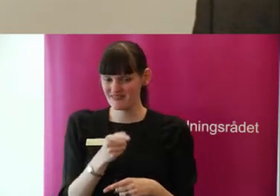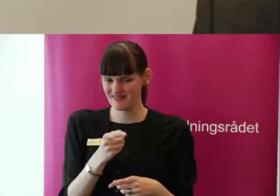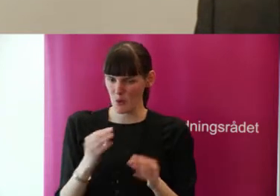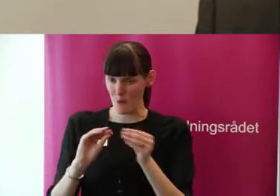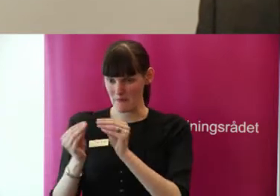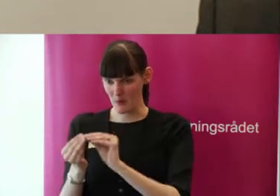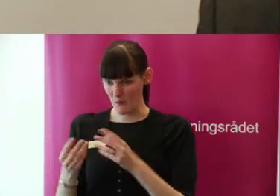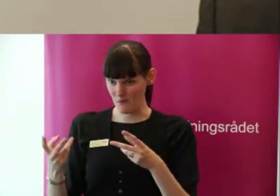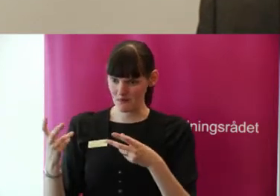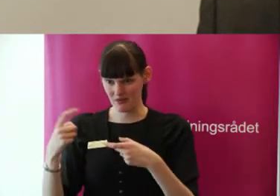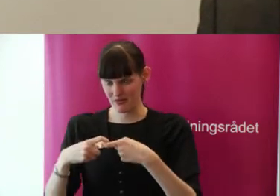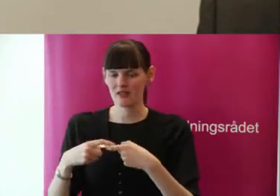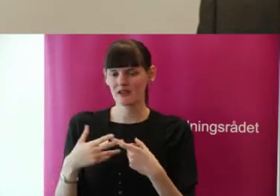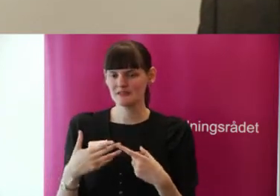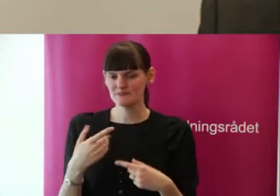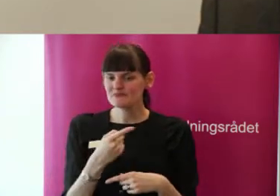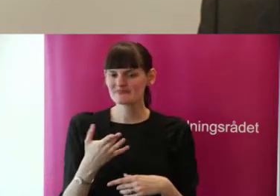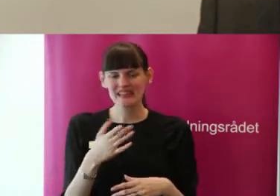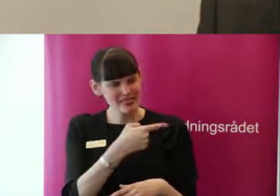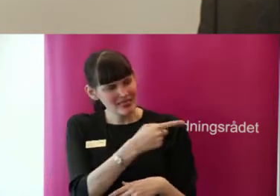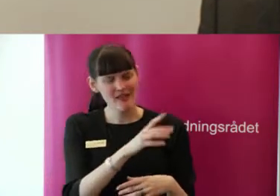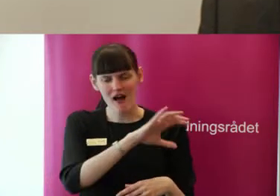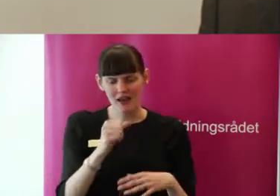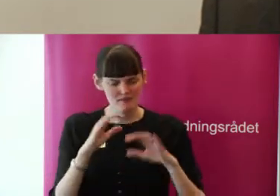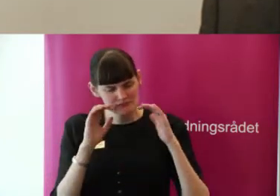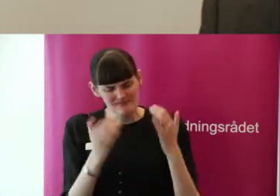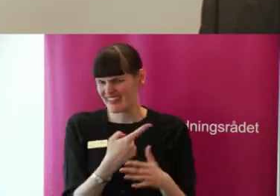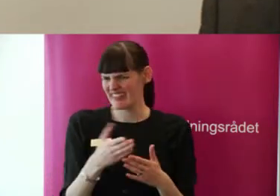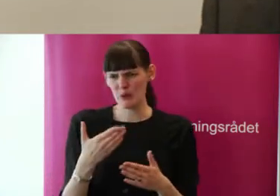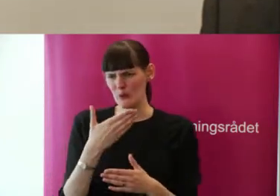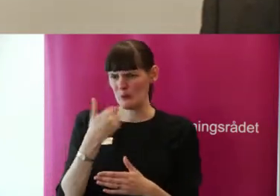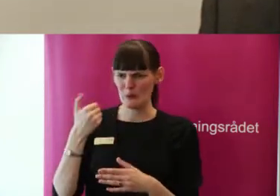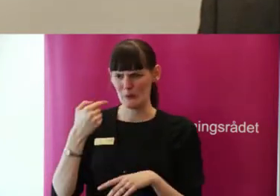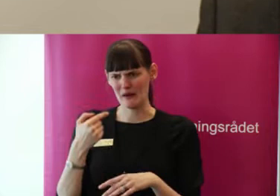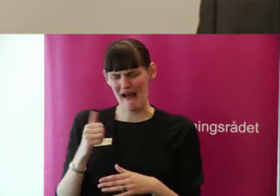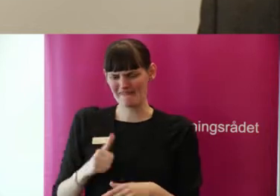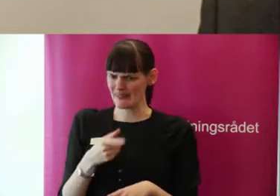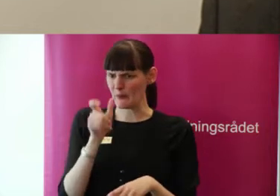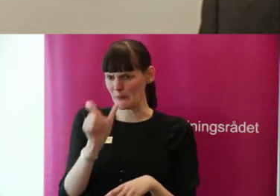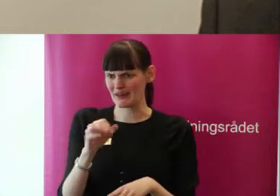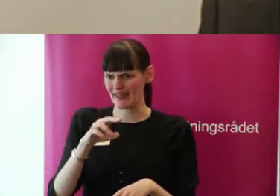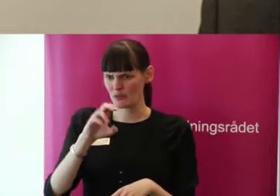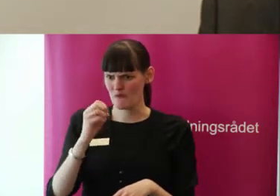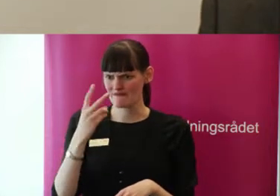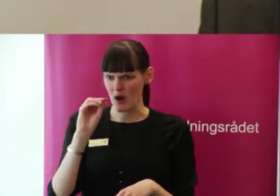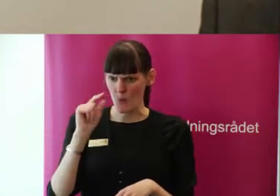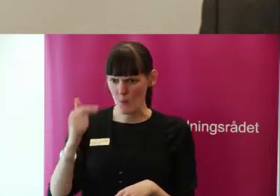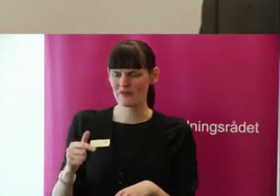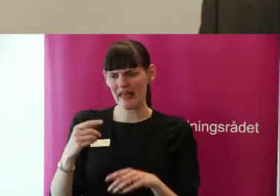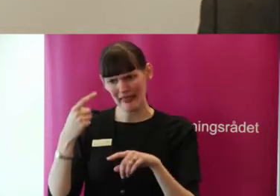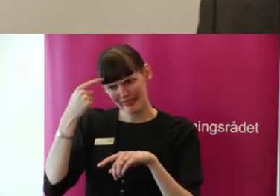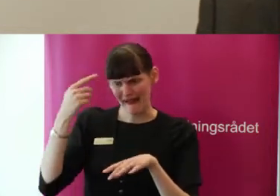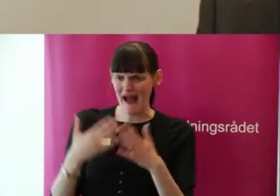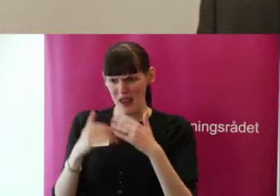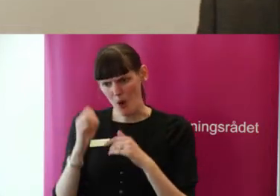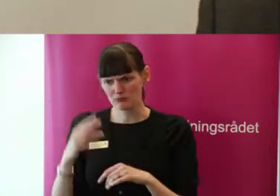och som jag tror är väldigt viktigt. Ni använder inte ordet innovation, för ni tänker på det som någonting som man gör om man är entreprenör eller driver